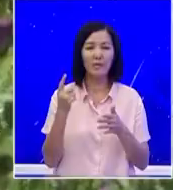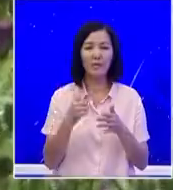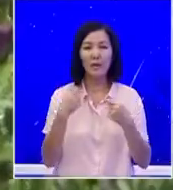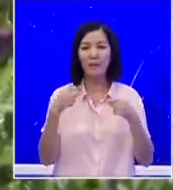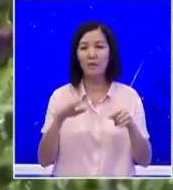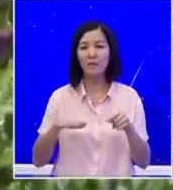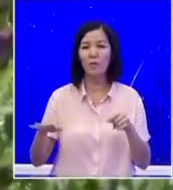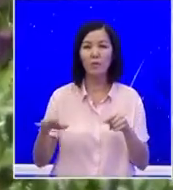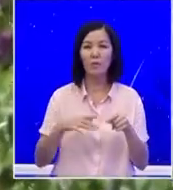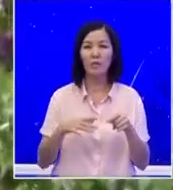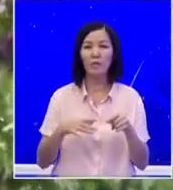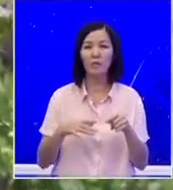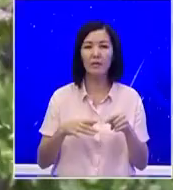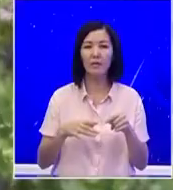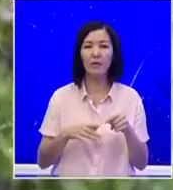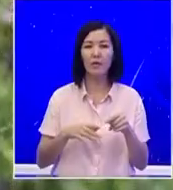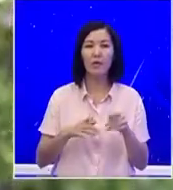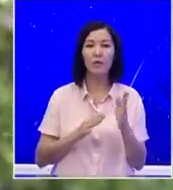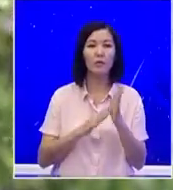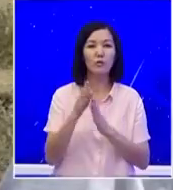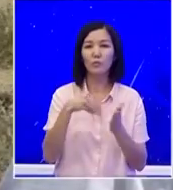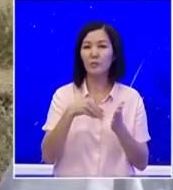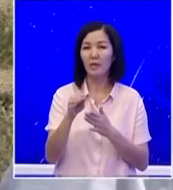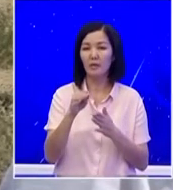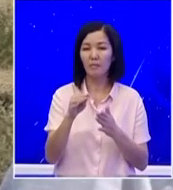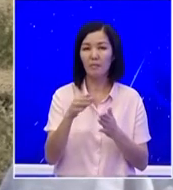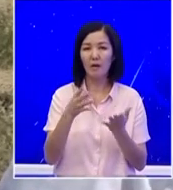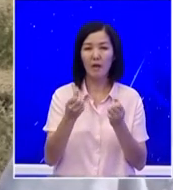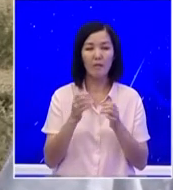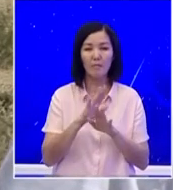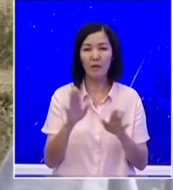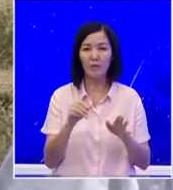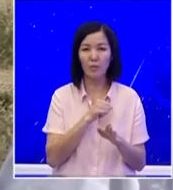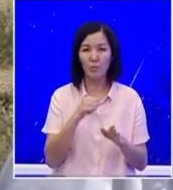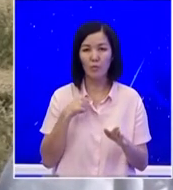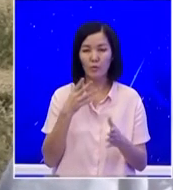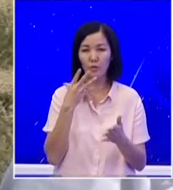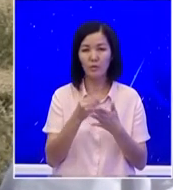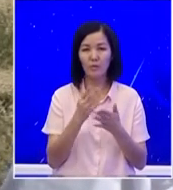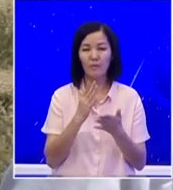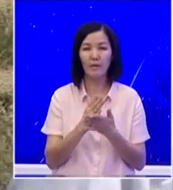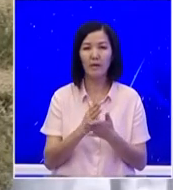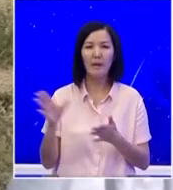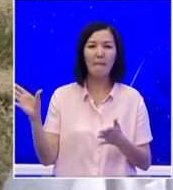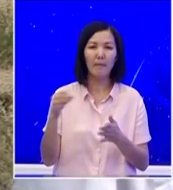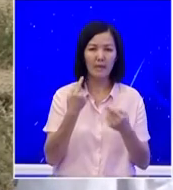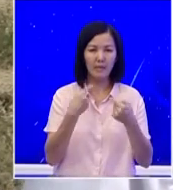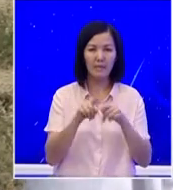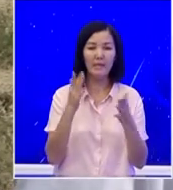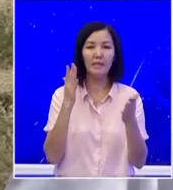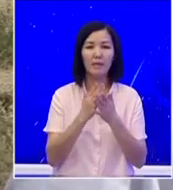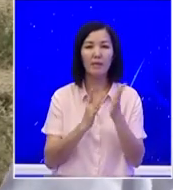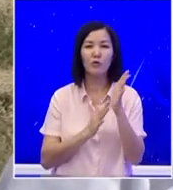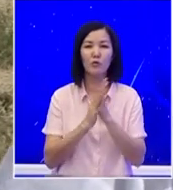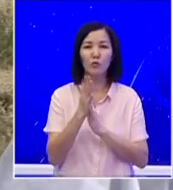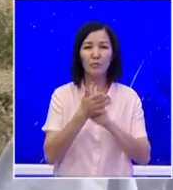өңірлерден жылдағыдай шөп сатып алмаймыз деп отыр. Шаруа жалтарының бәрінің өзінің техникалары бар, бәрі шауып жатыр, бәрі жерде шөп жақсы